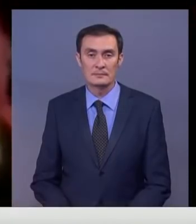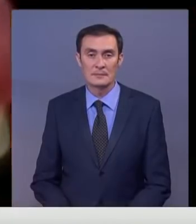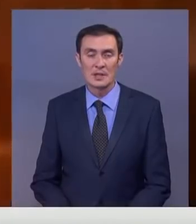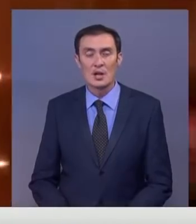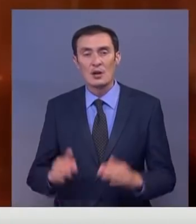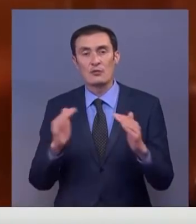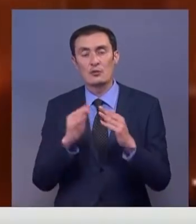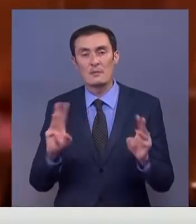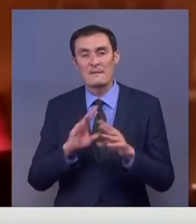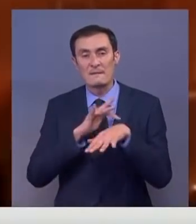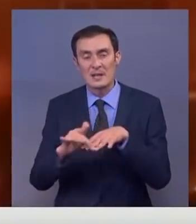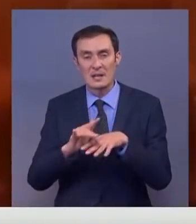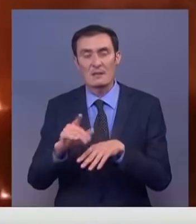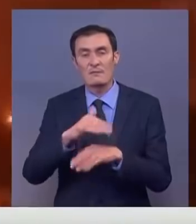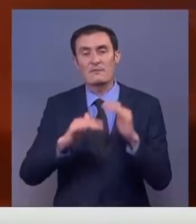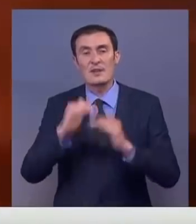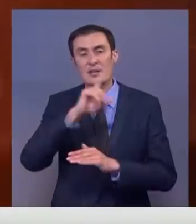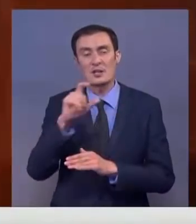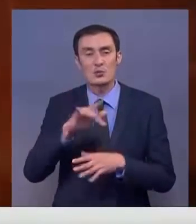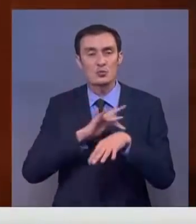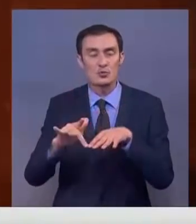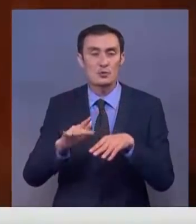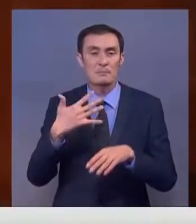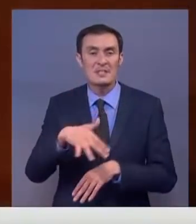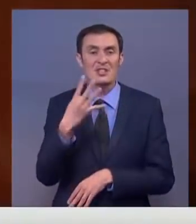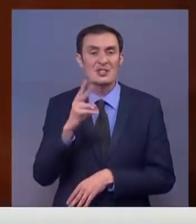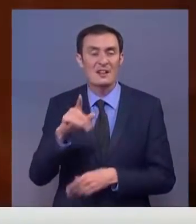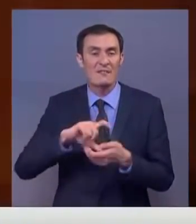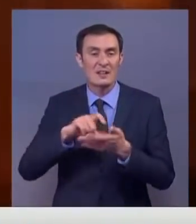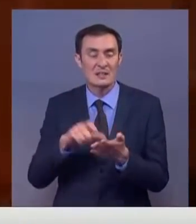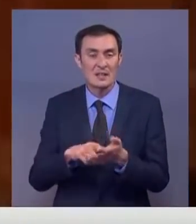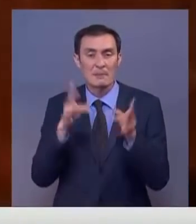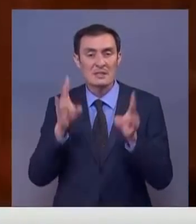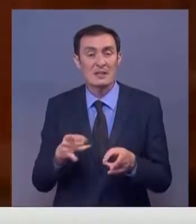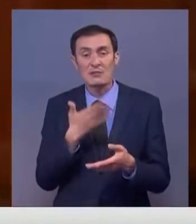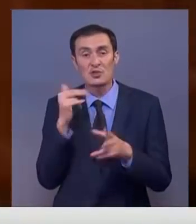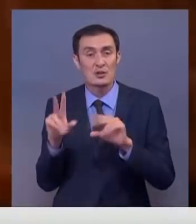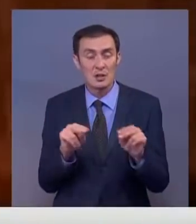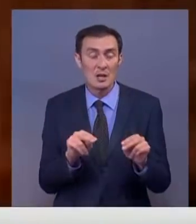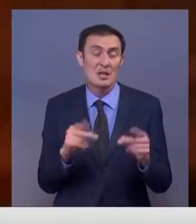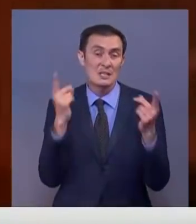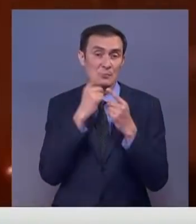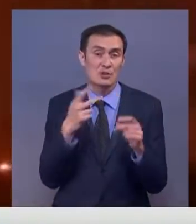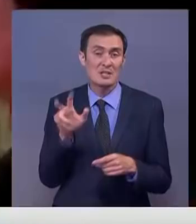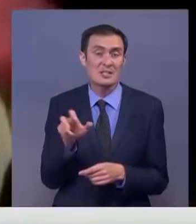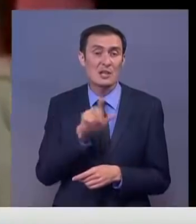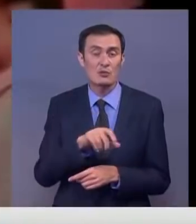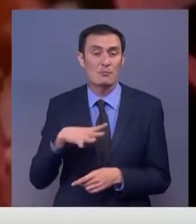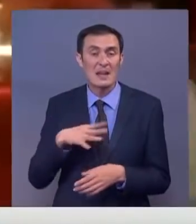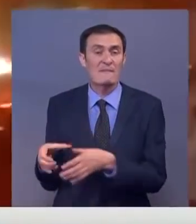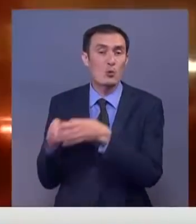В доме выгорел весь верхний этаж. Огонь полностью уничтожил 54 квартиры. Пострадавших нет, сообщают местные власти. 300 жильцов